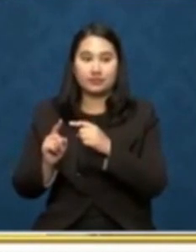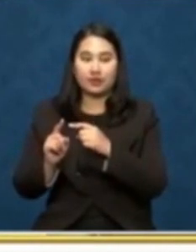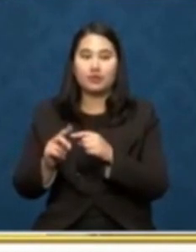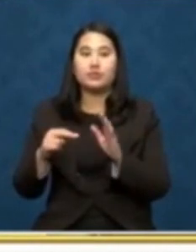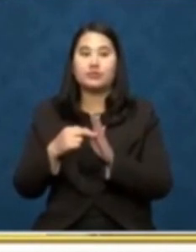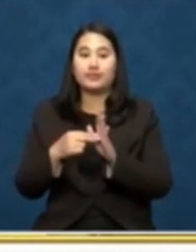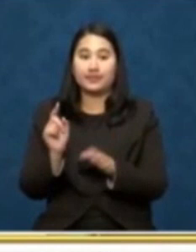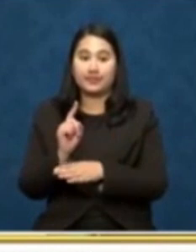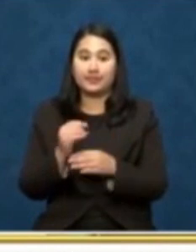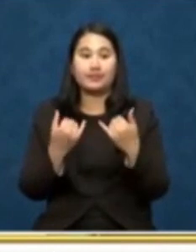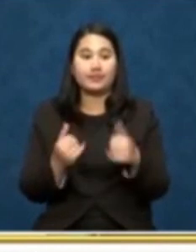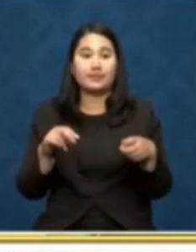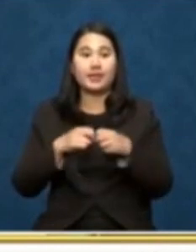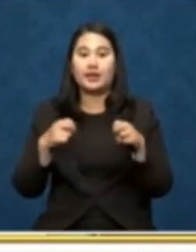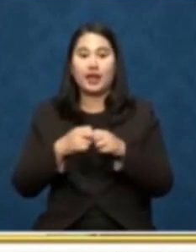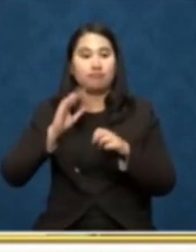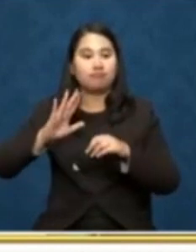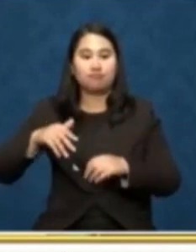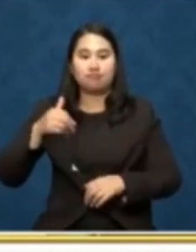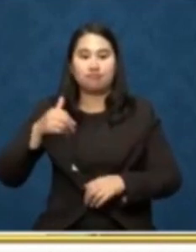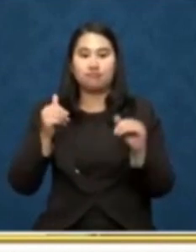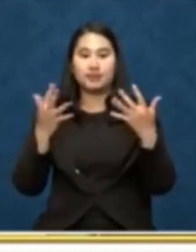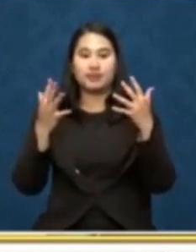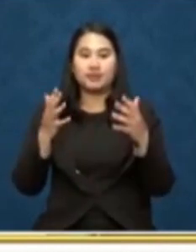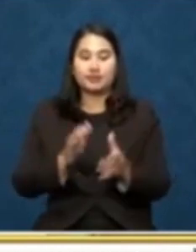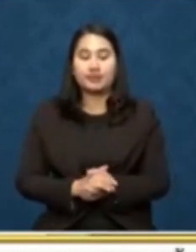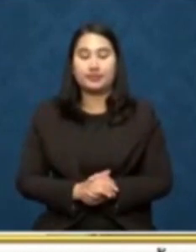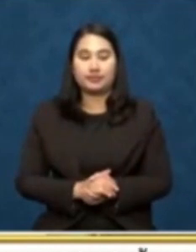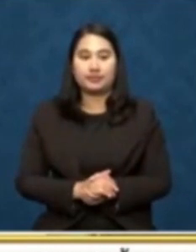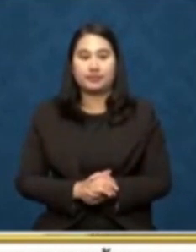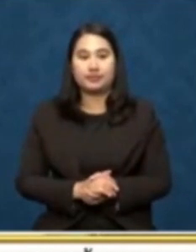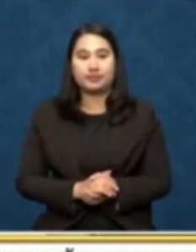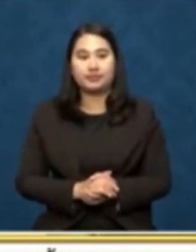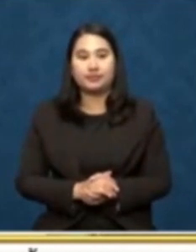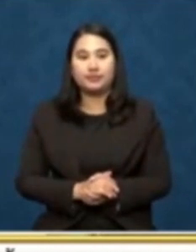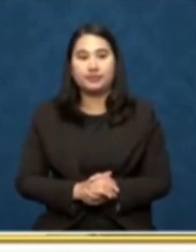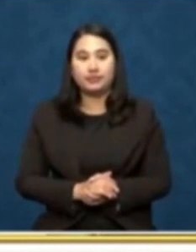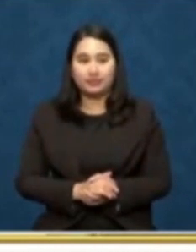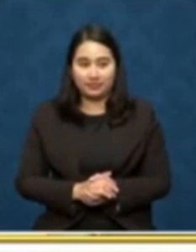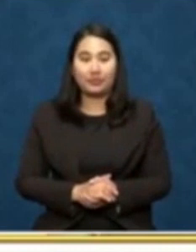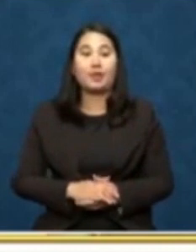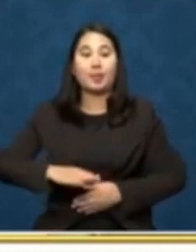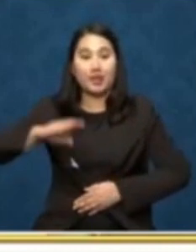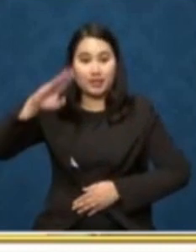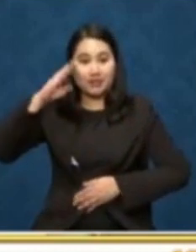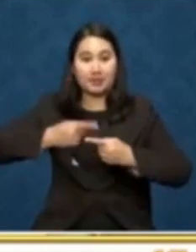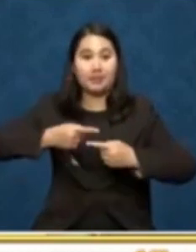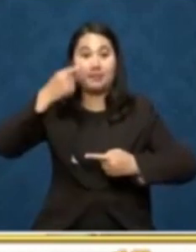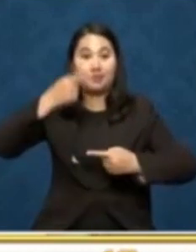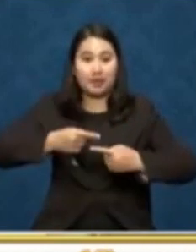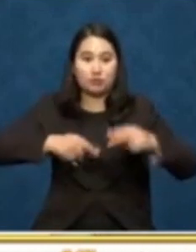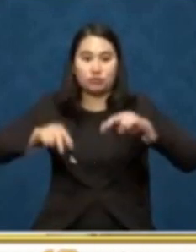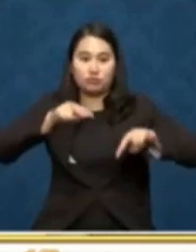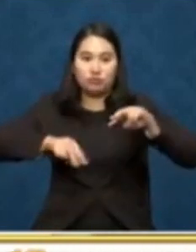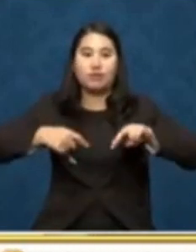ไปมากเท่าไหร่ก็จะยิ่งทำให้สถานการณ์ไม่ได้ดีขึ้นมากไปกว่าเดิมยิ่งตั้งเอ่อด่าน